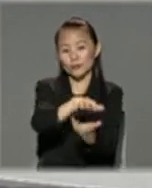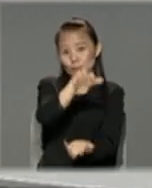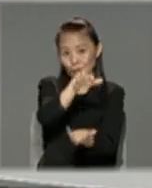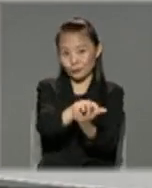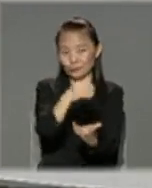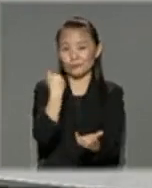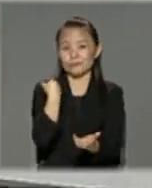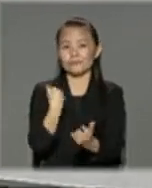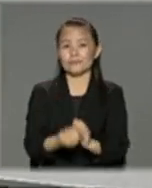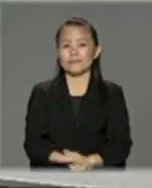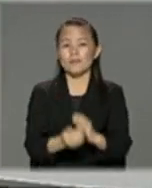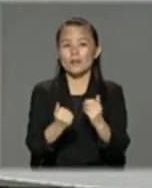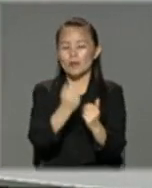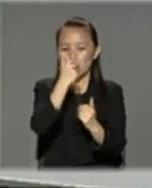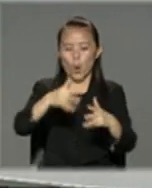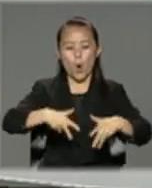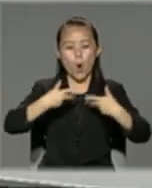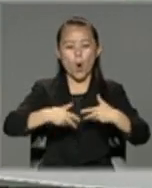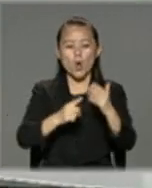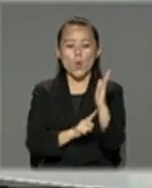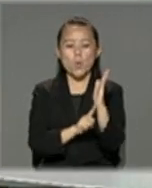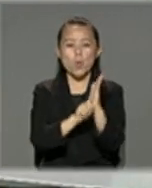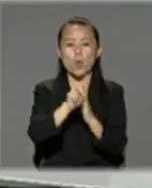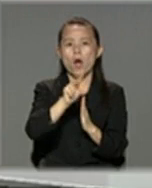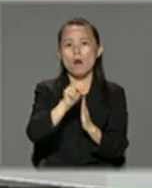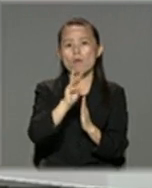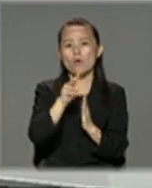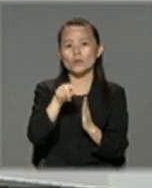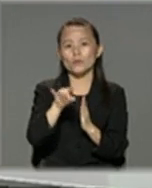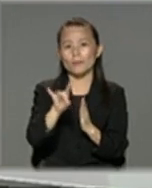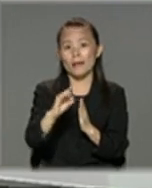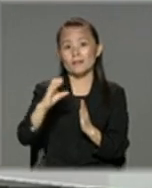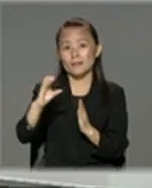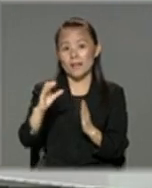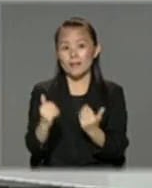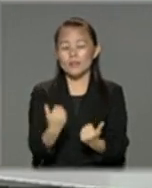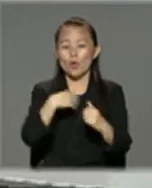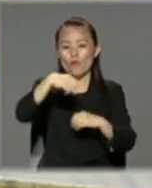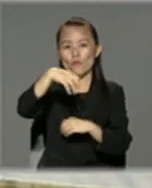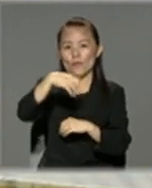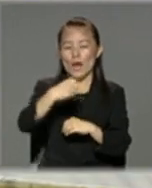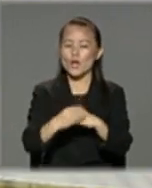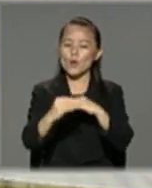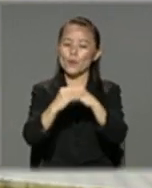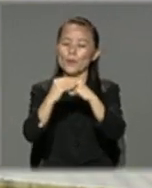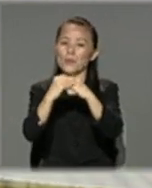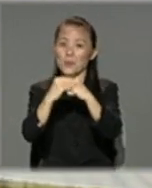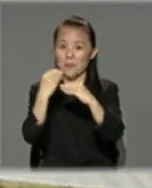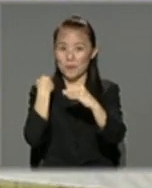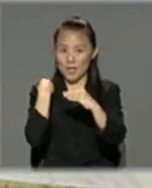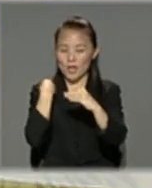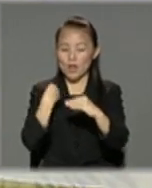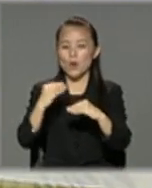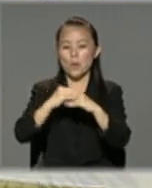สมุทรปราการด้วยสภาพอากาศที่ร้อนจัดถึง36.8องศเซซทำให้การใช้ไฟฟ้าเพิ่มสูงกว่าปกติจนเกิน